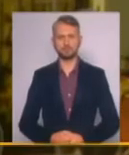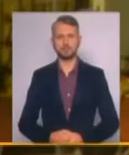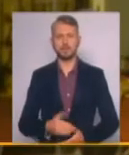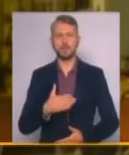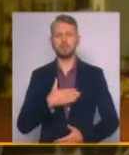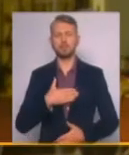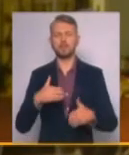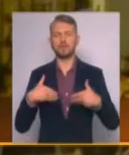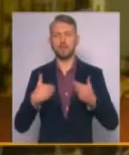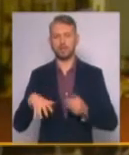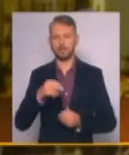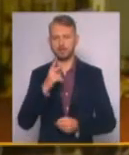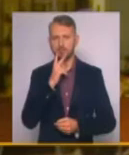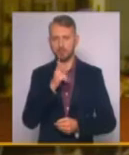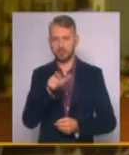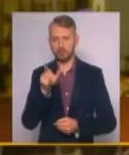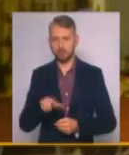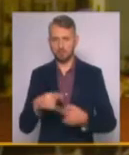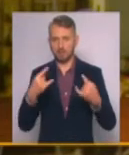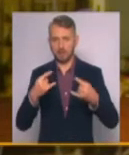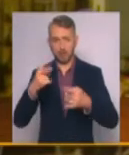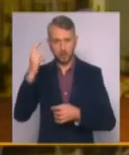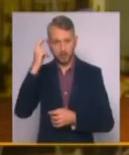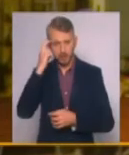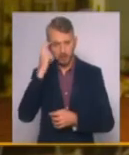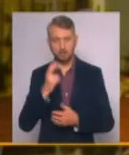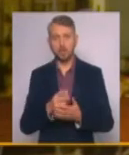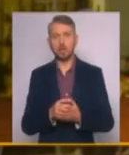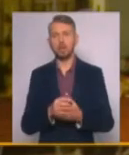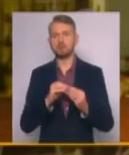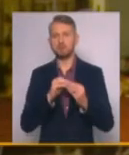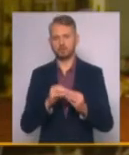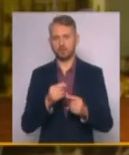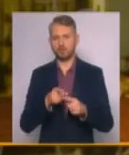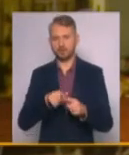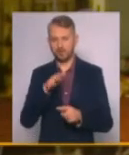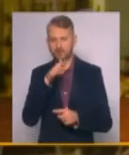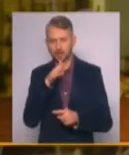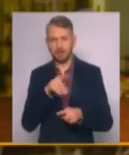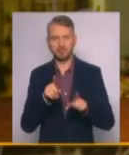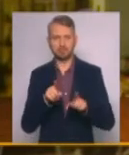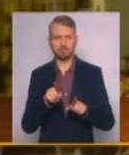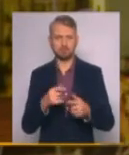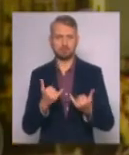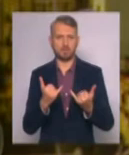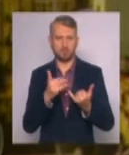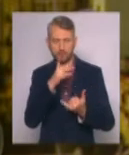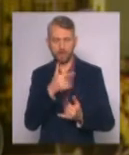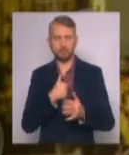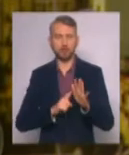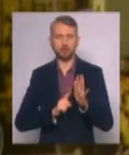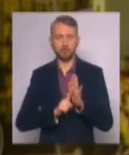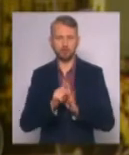Мої безмежні вітання всім, хто прямо зараз з нами на телеканалі «Київ». Незмінно у цей час, а також незмінно у прямому ефірі, ми